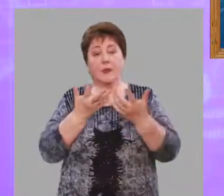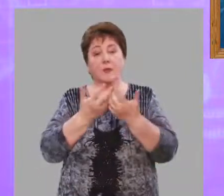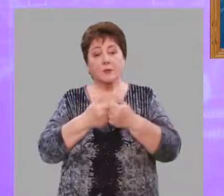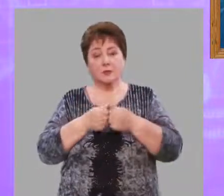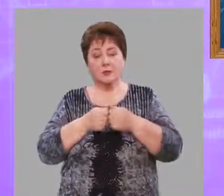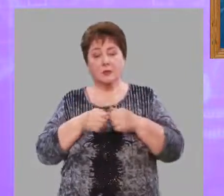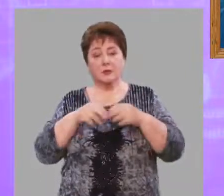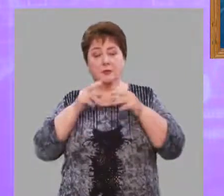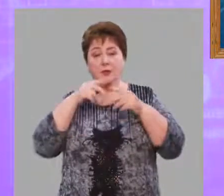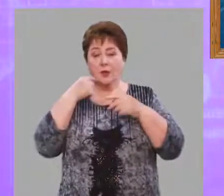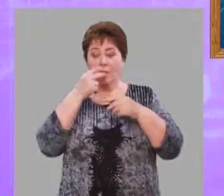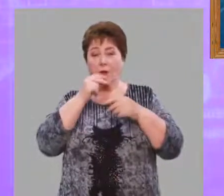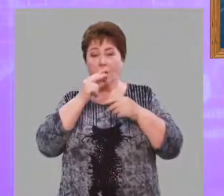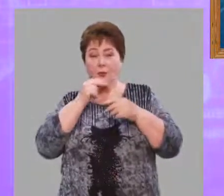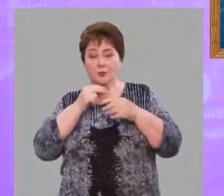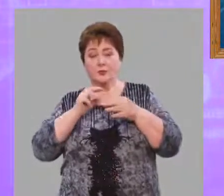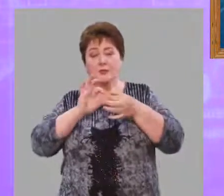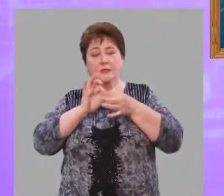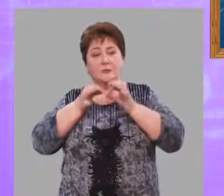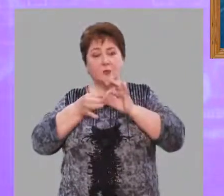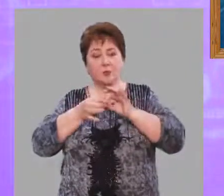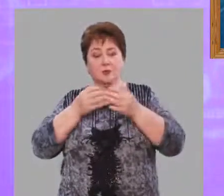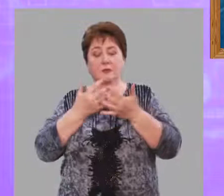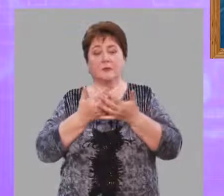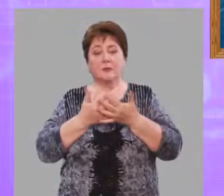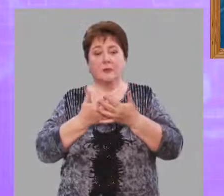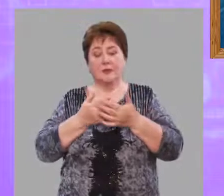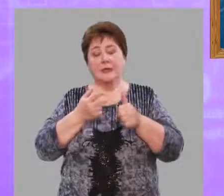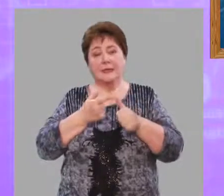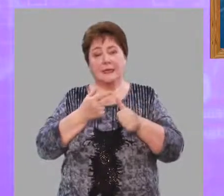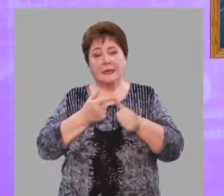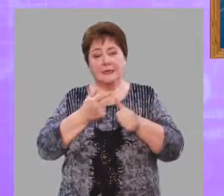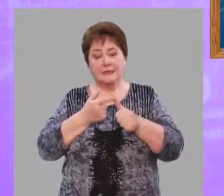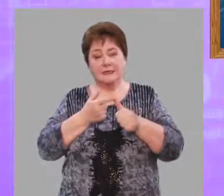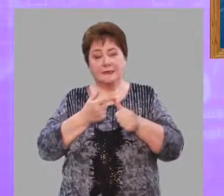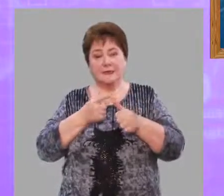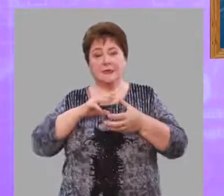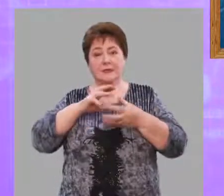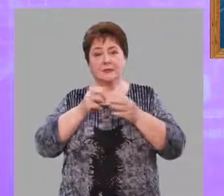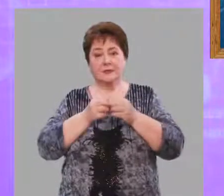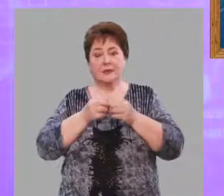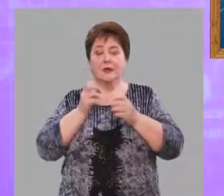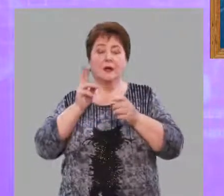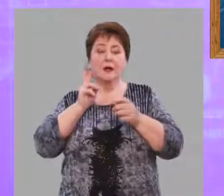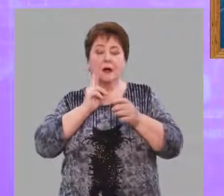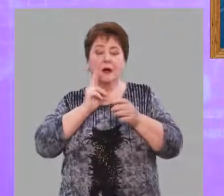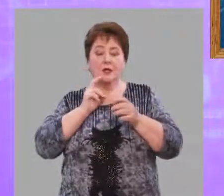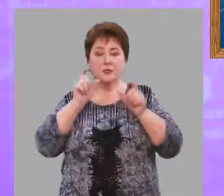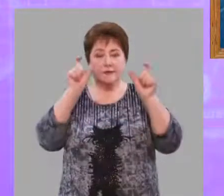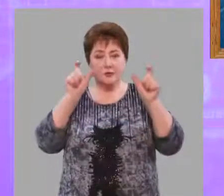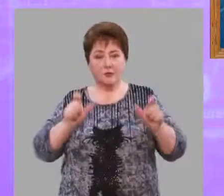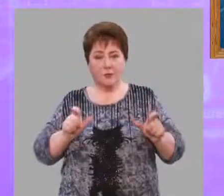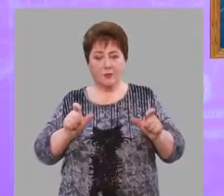Посчитайте устно цепочки примеров и назовите результат каждого